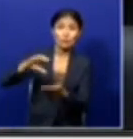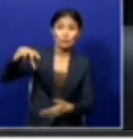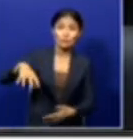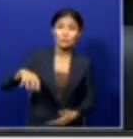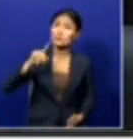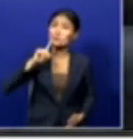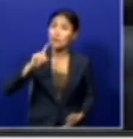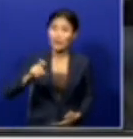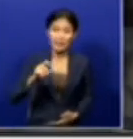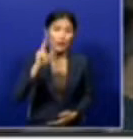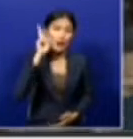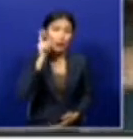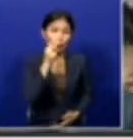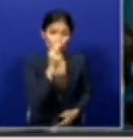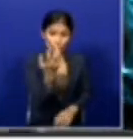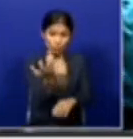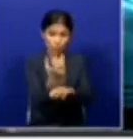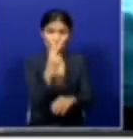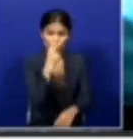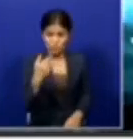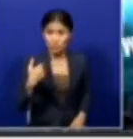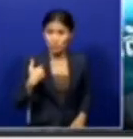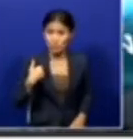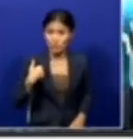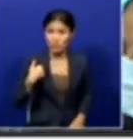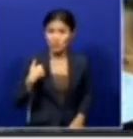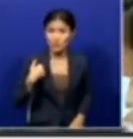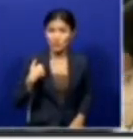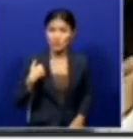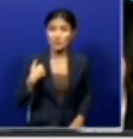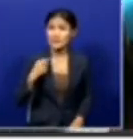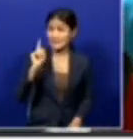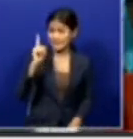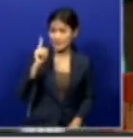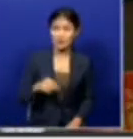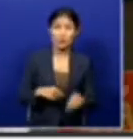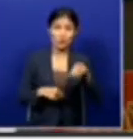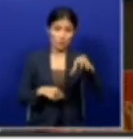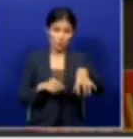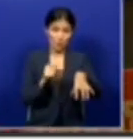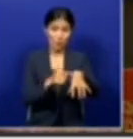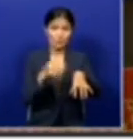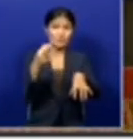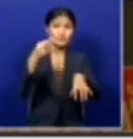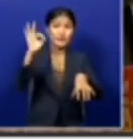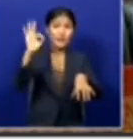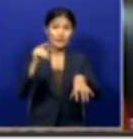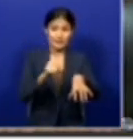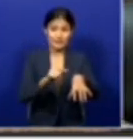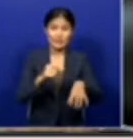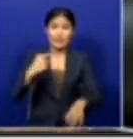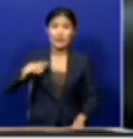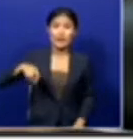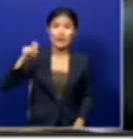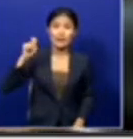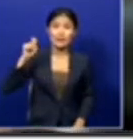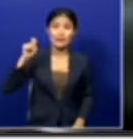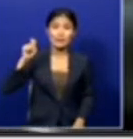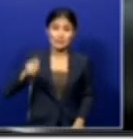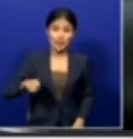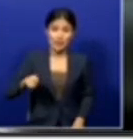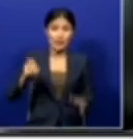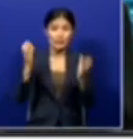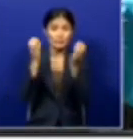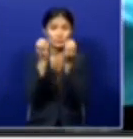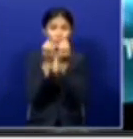ยขนาดองค์กรอิสระนะครับอย่างเช่นศาลรัฐธรรมนูญเนี่ยเขายังบอกว่าให้ทำถนนลูก